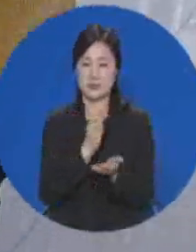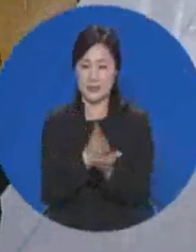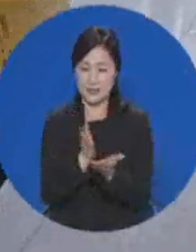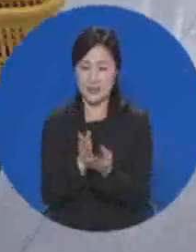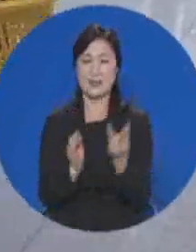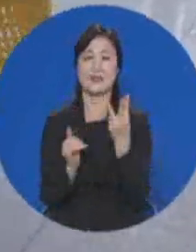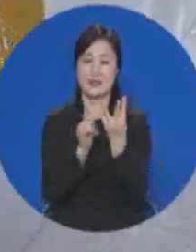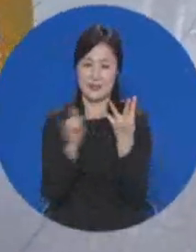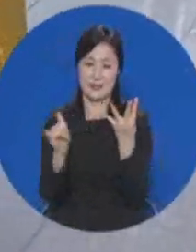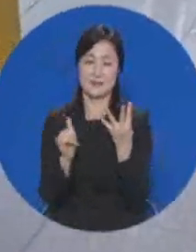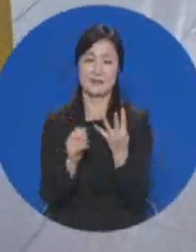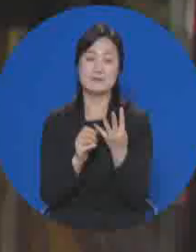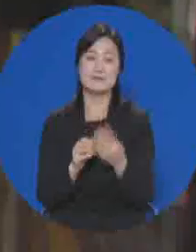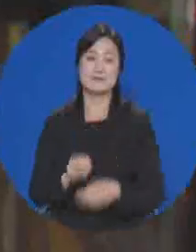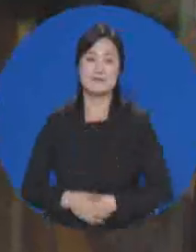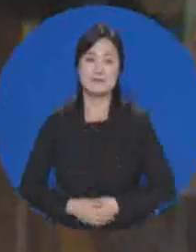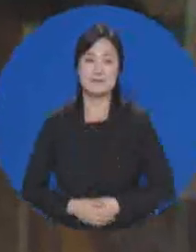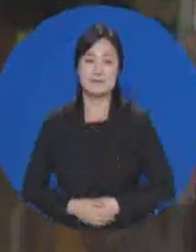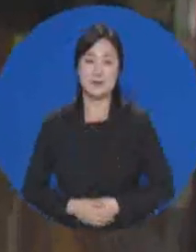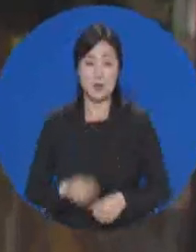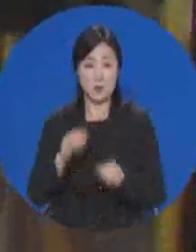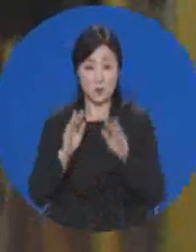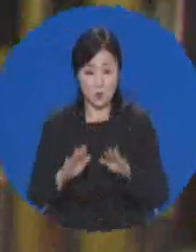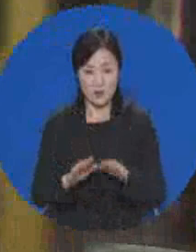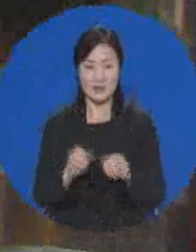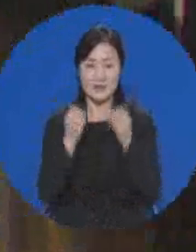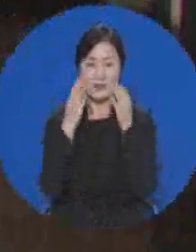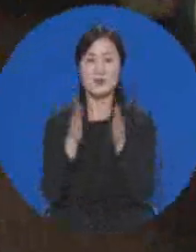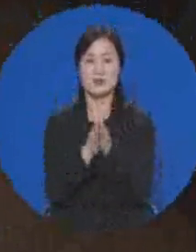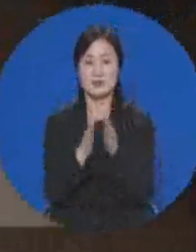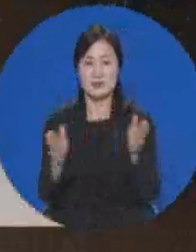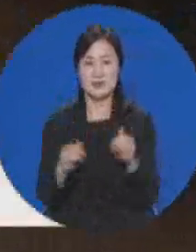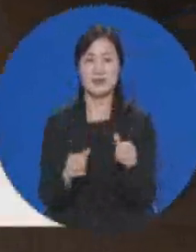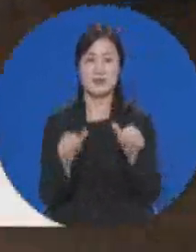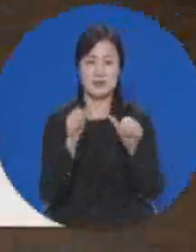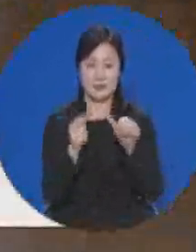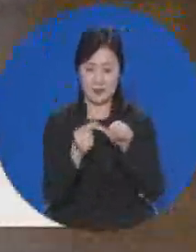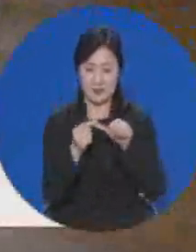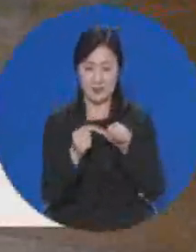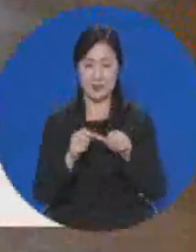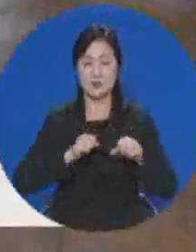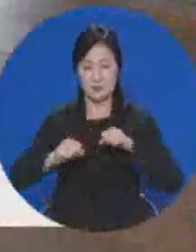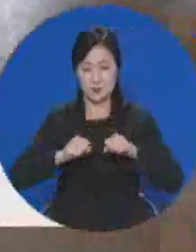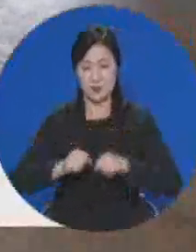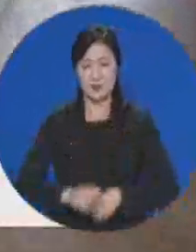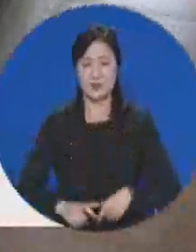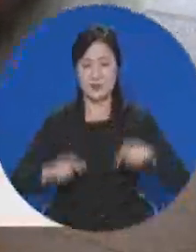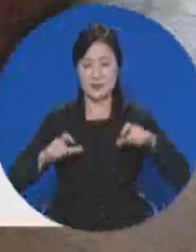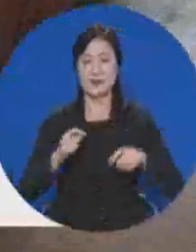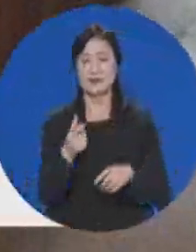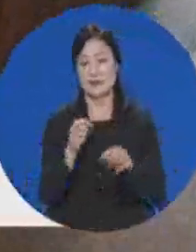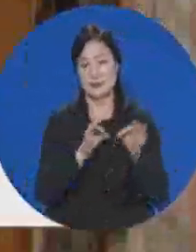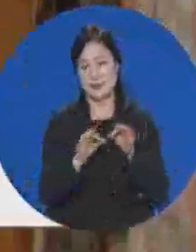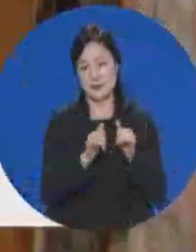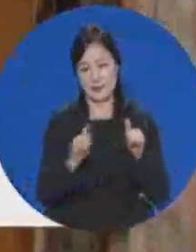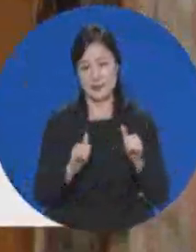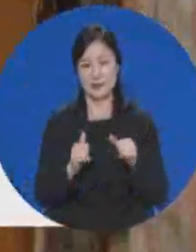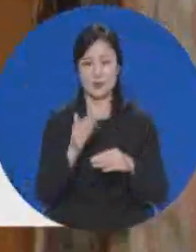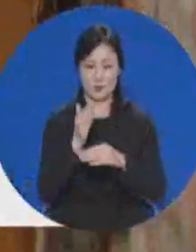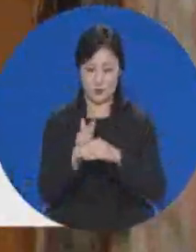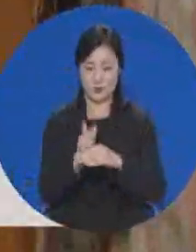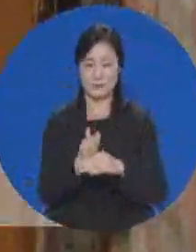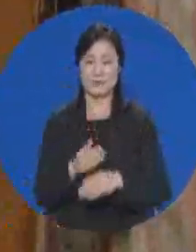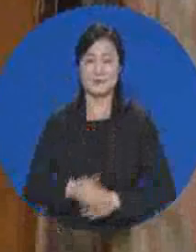형태로 진행됐습니다. 이어 이번에 새롭게 시작된 다섯 번째 권분운동에는 지역 소상공인들이 중심에